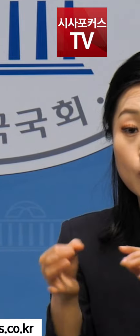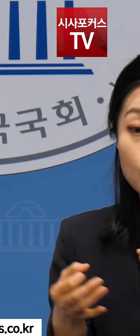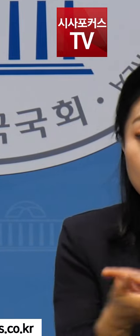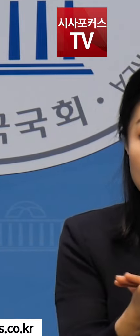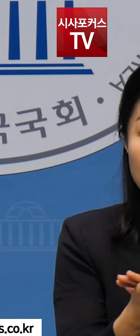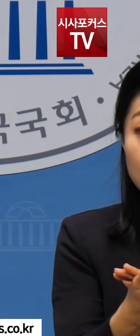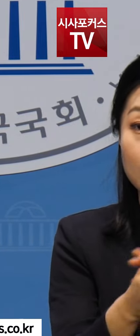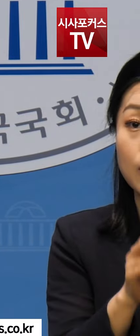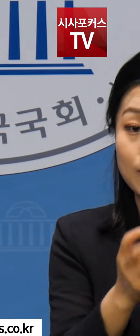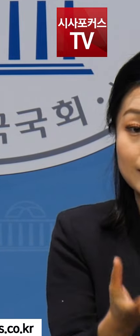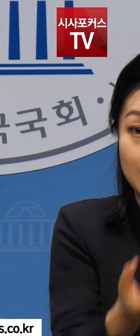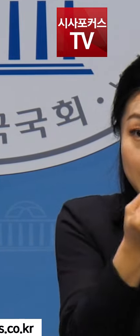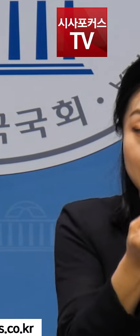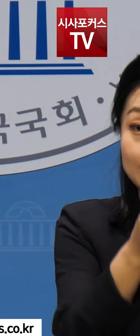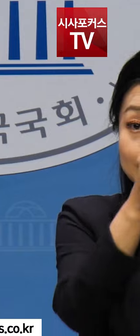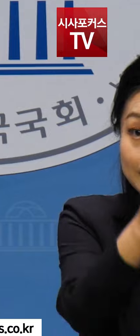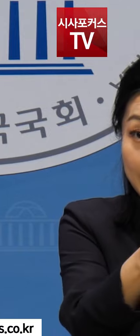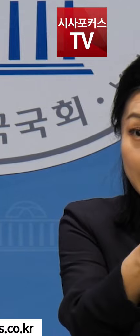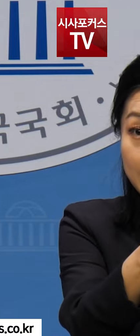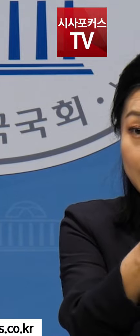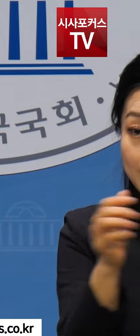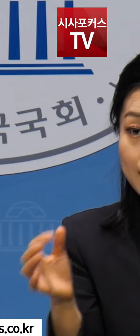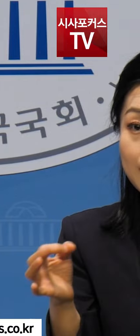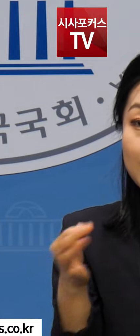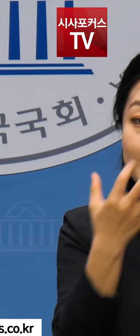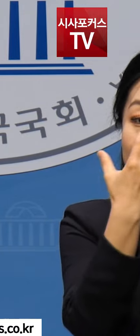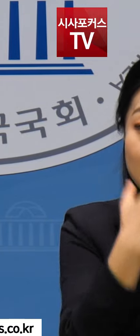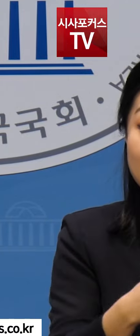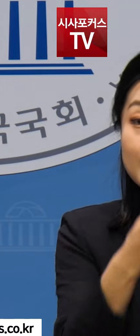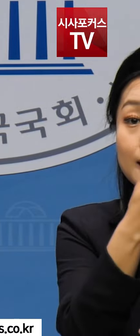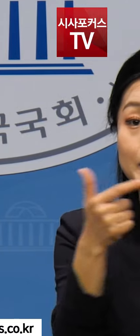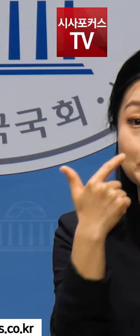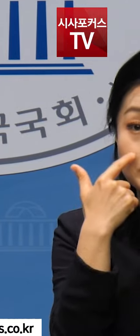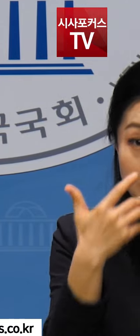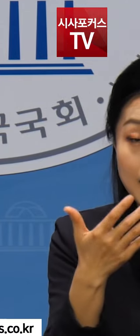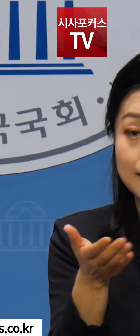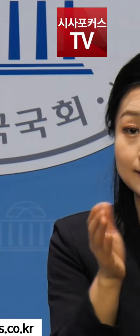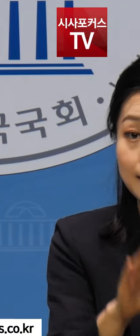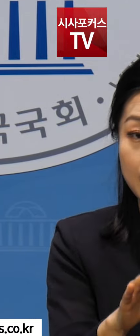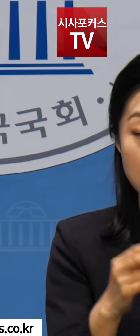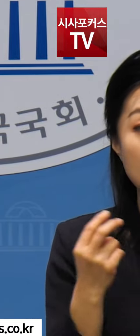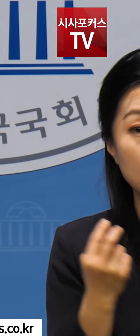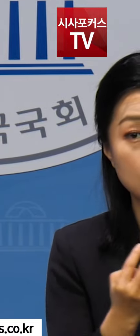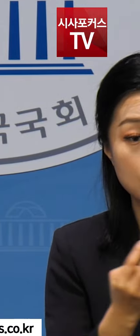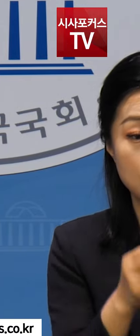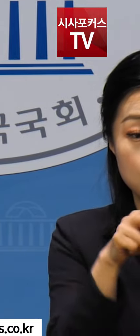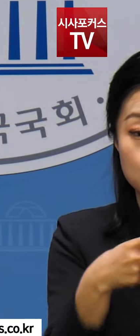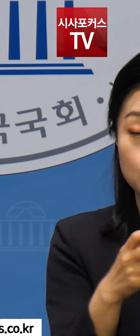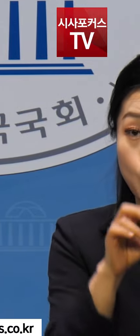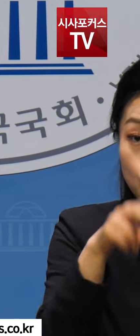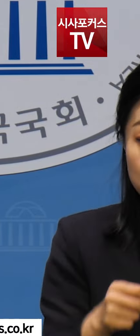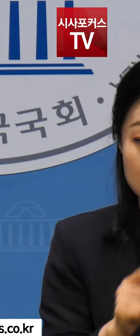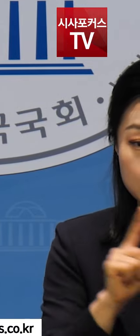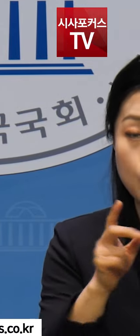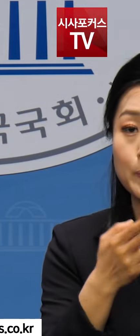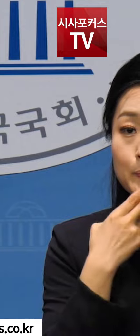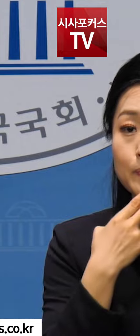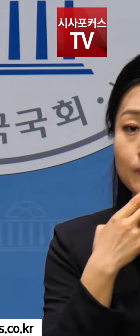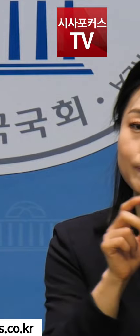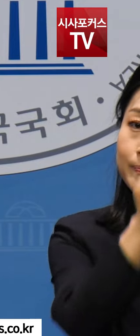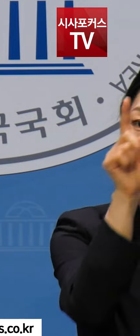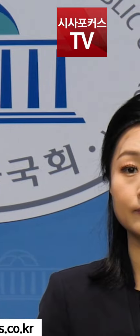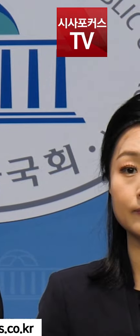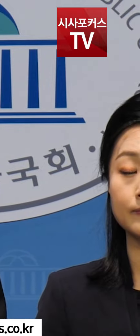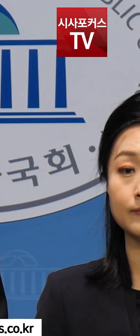회사의 실소유주가 범죄 행위를 통해 수익을 얻은 것이 분명할 건데 어째서 유동규는 기소조차 하지 않았단